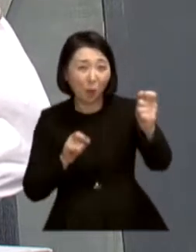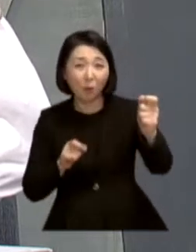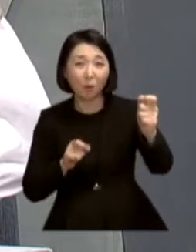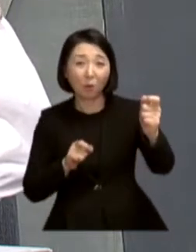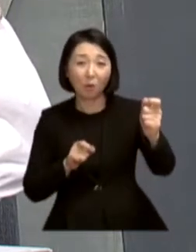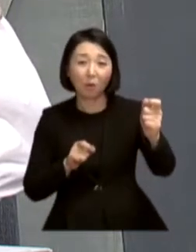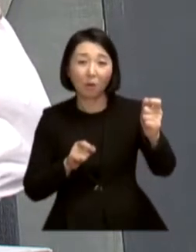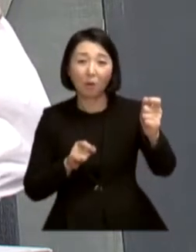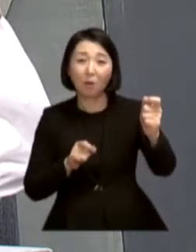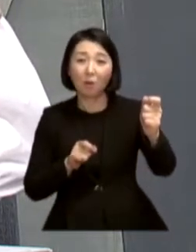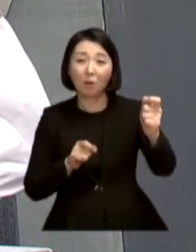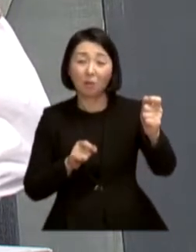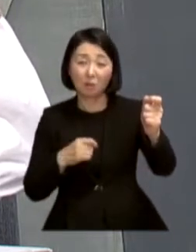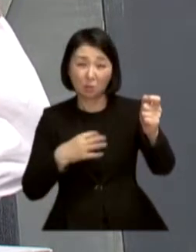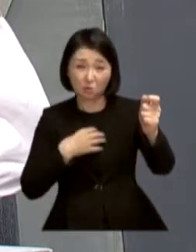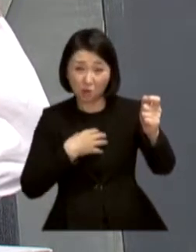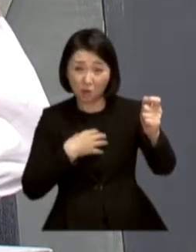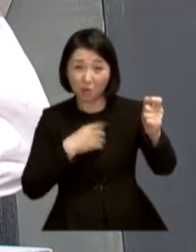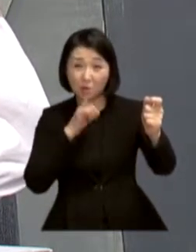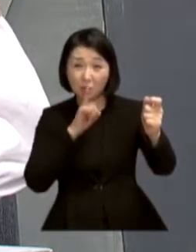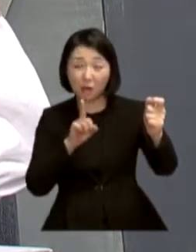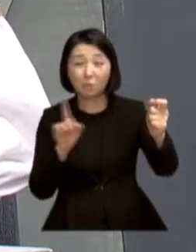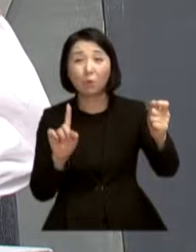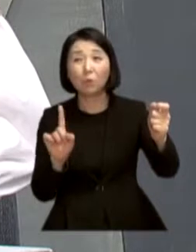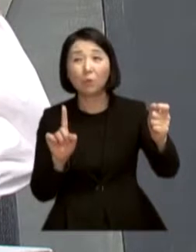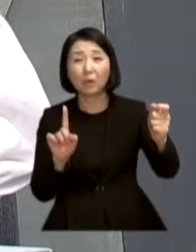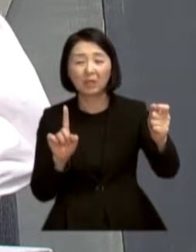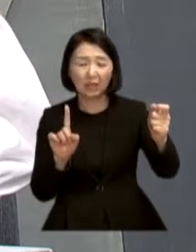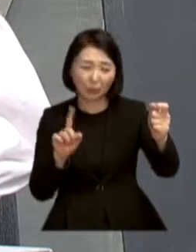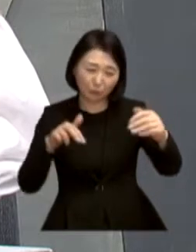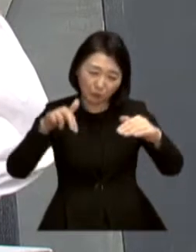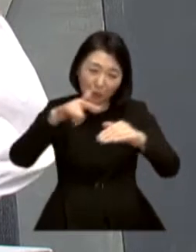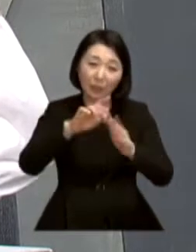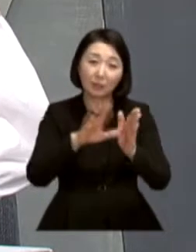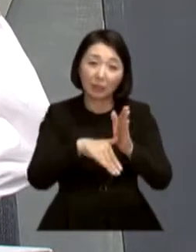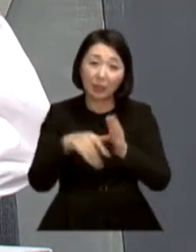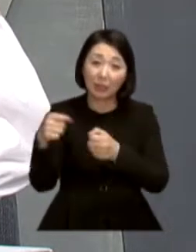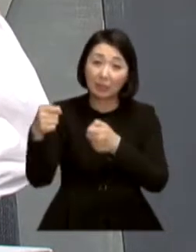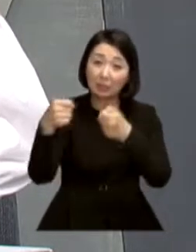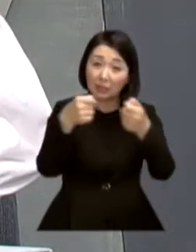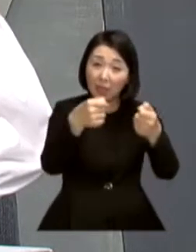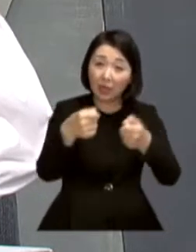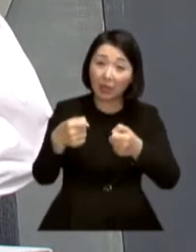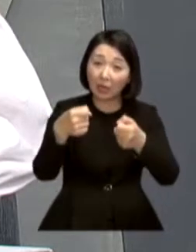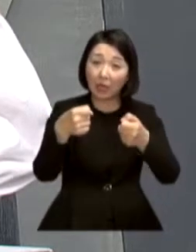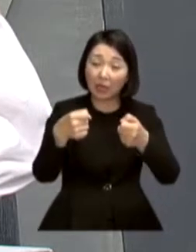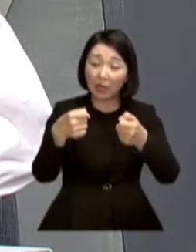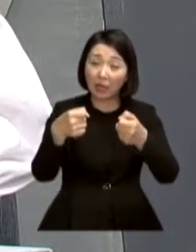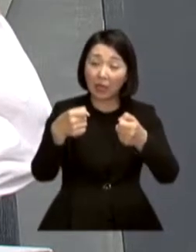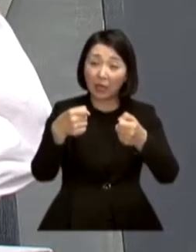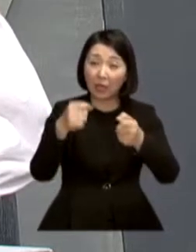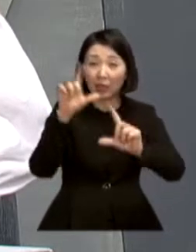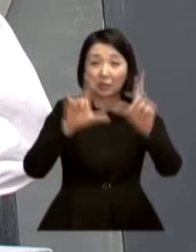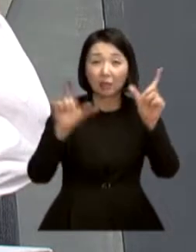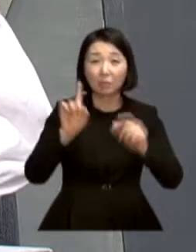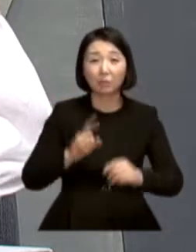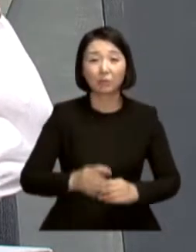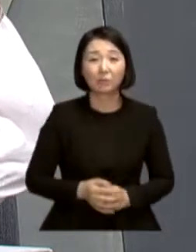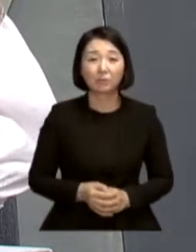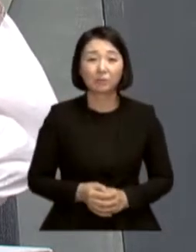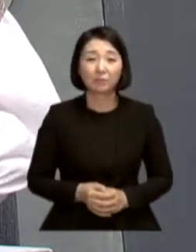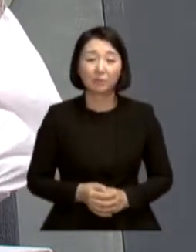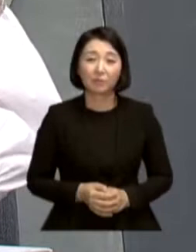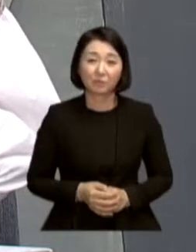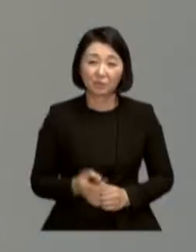거리를 또 이렇게 좀 위험하다고 표현해야 되나요? 이렇게 다니시는데 제 차량은 지금 어떤지 걱정이